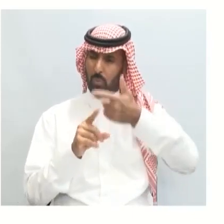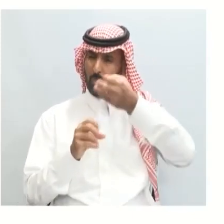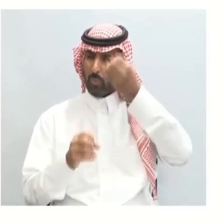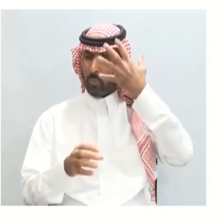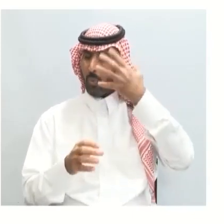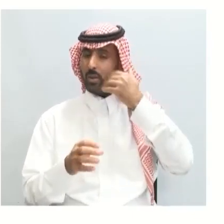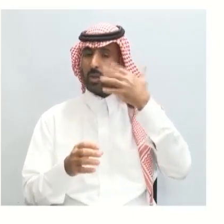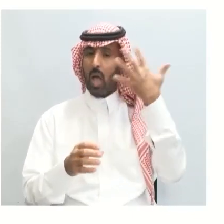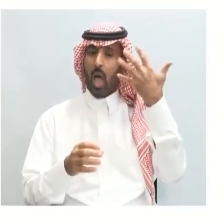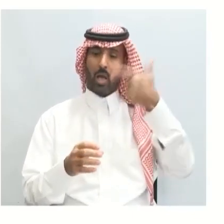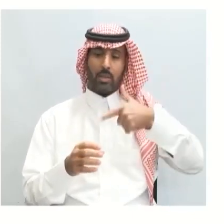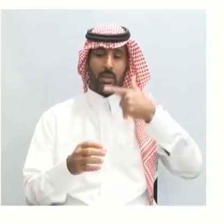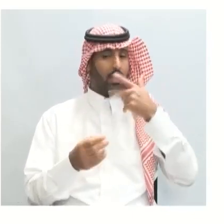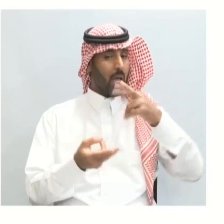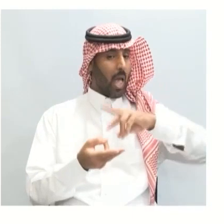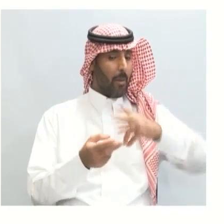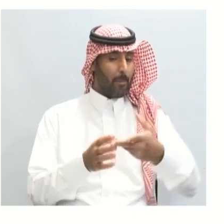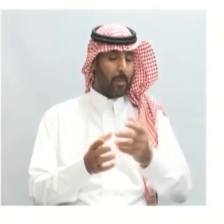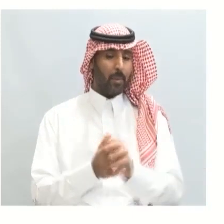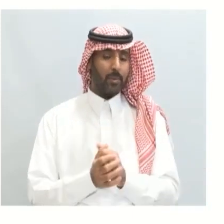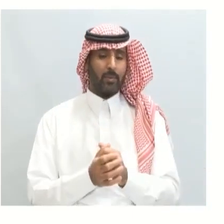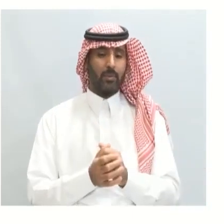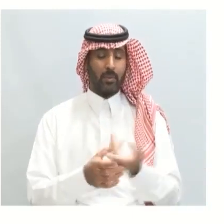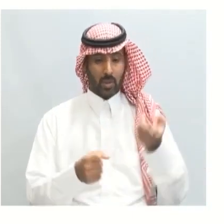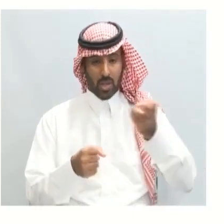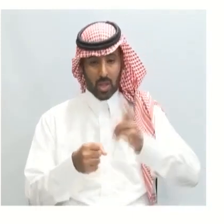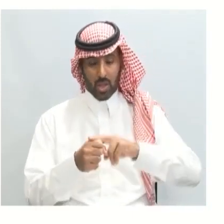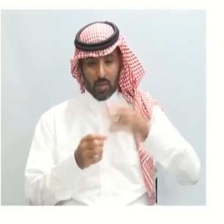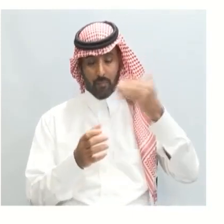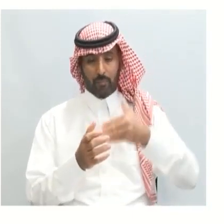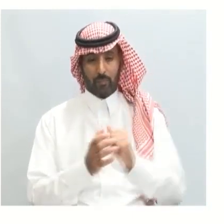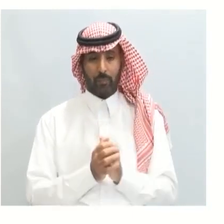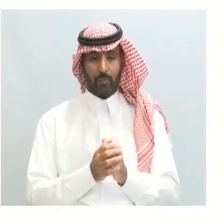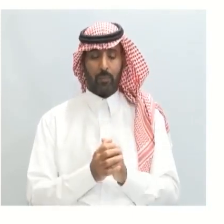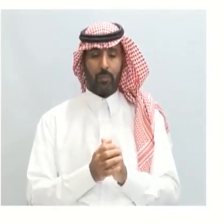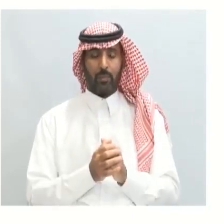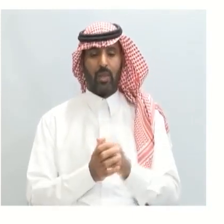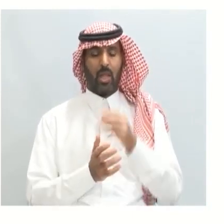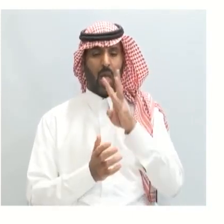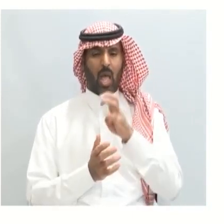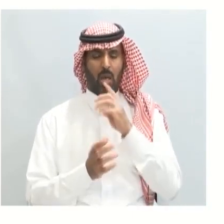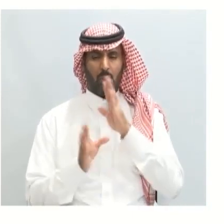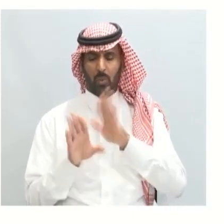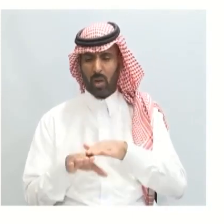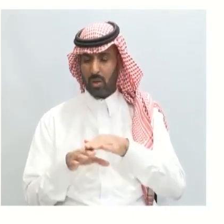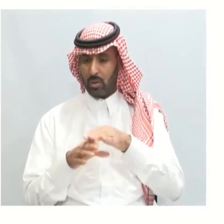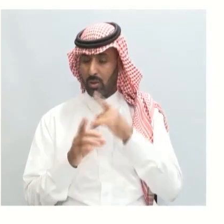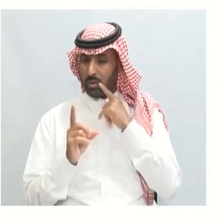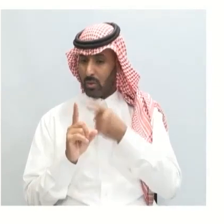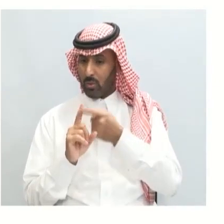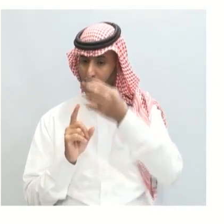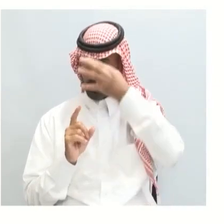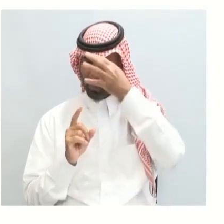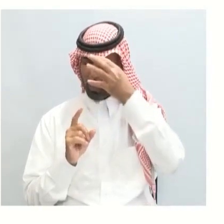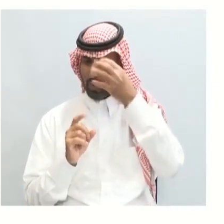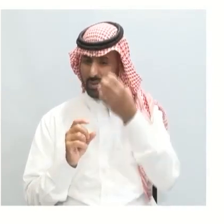هذا التي 2 فما الحجم الجديد اذا المطلوب الفي توب للبالون اذا بقي الضغط ثابت فهنا اعرف